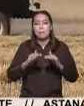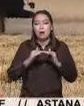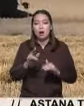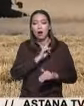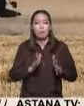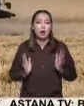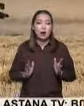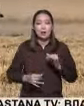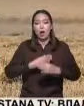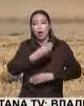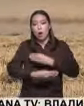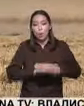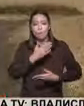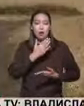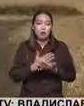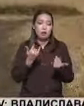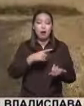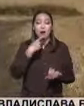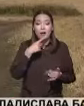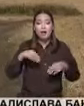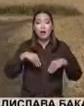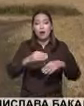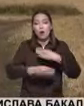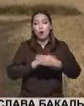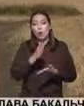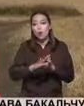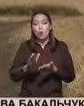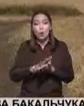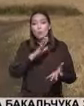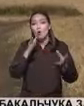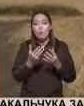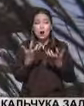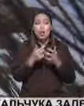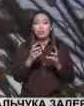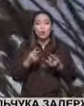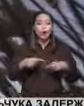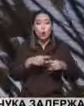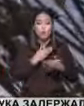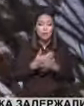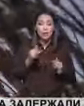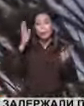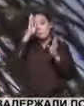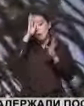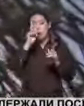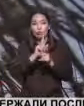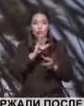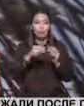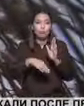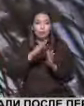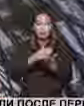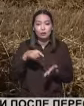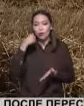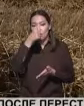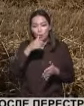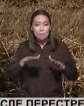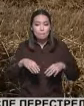тракторы и комбайны. Но сейчас, как говорят аграрии, уборочный процесс зависит не только от техники, но и от погоды. К слову, урожай в этом году на местных